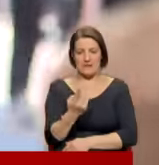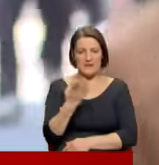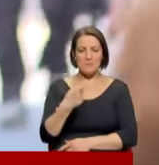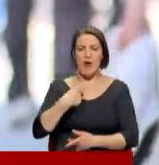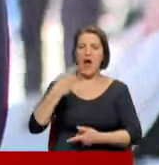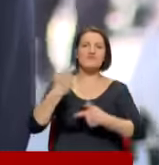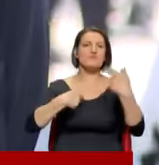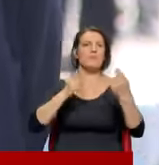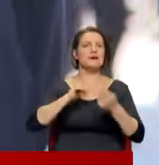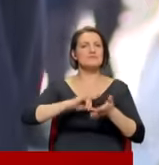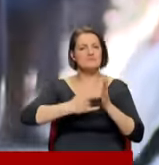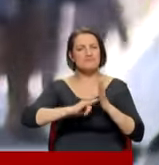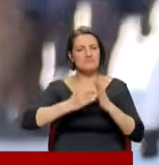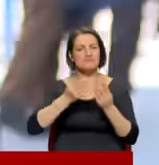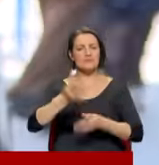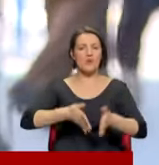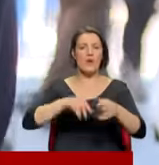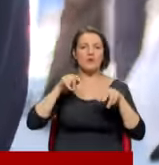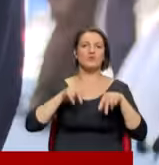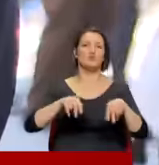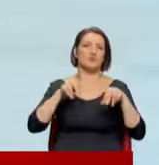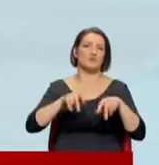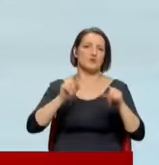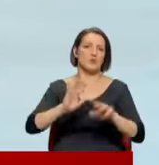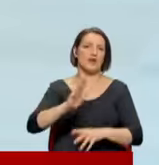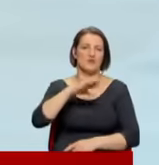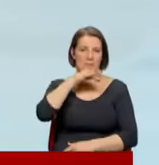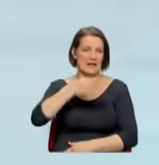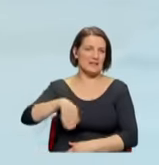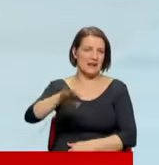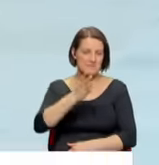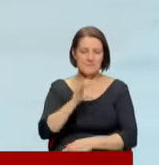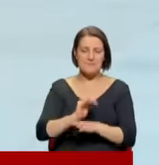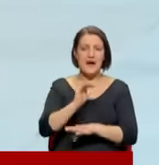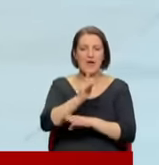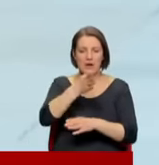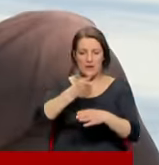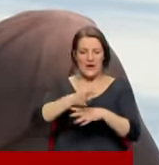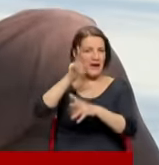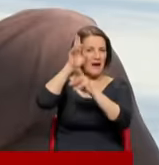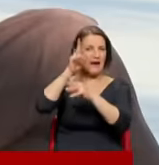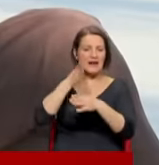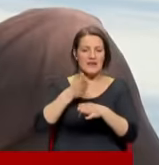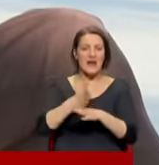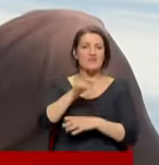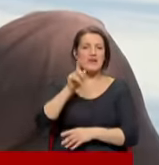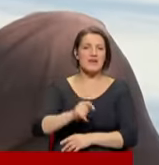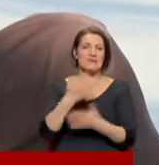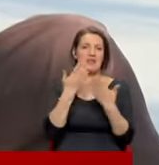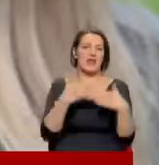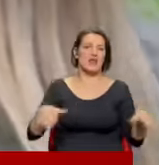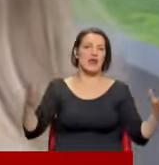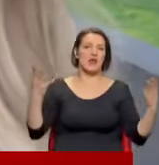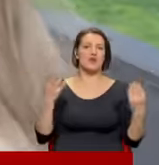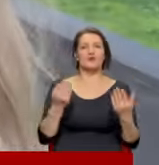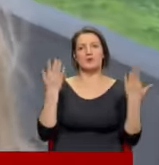para harcamamaya çalışarak, sokaklarda yürüyüş yaparak geçiriyorlar. Hayatın gerçekleri, hayallerini gerçekleştirmelerine engel